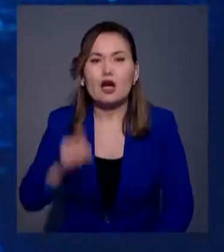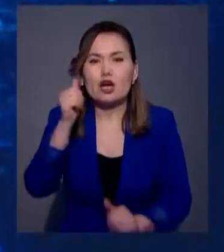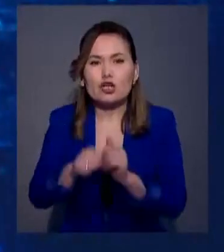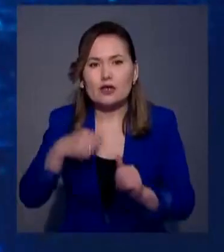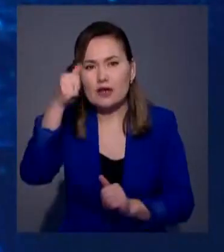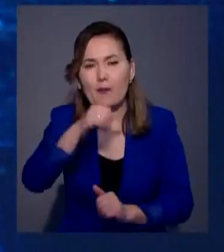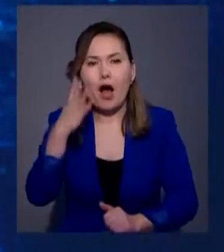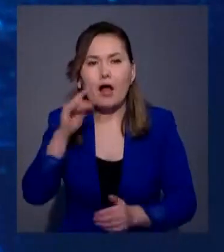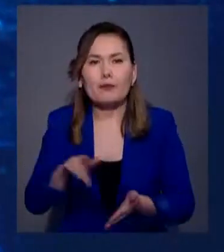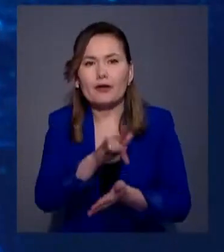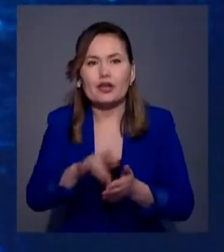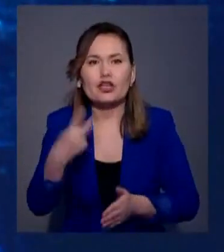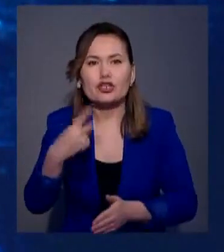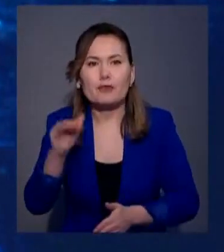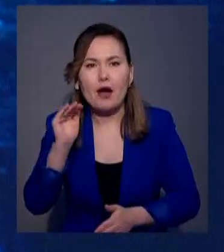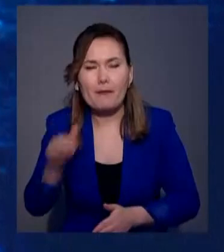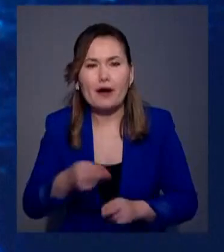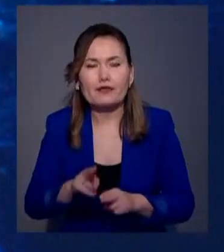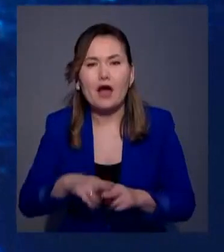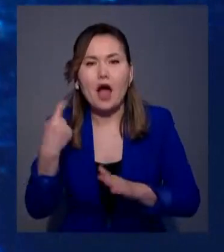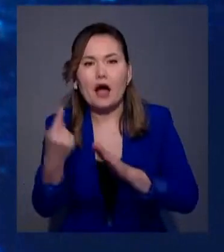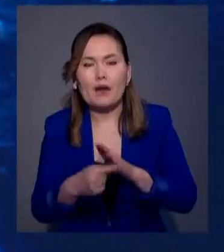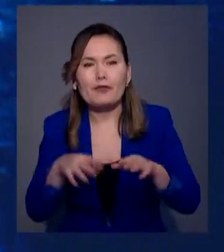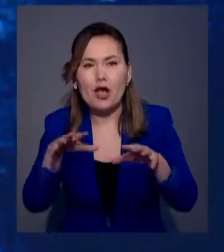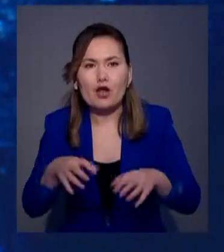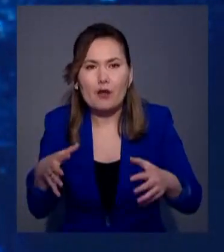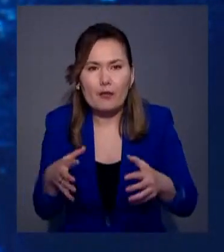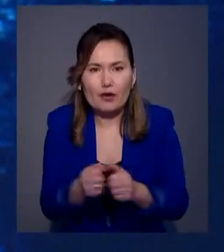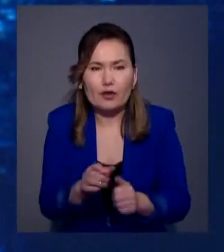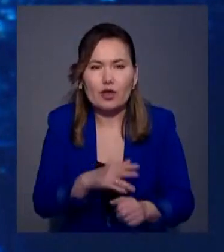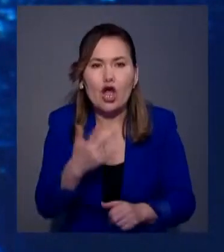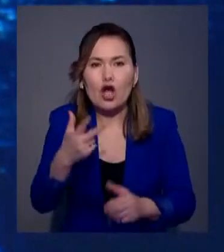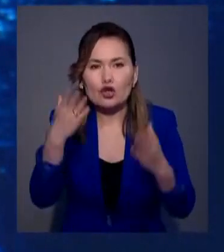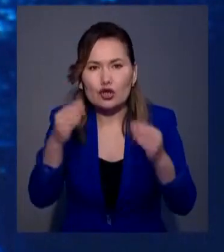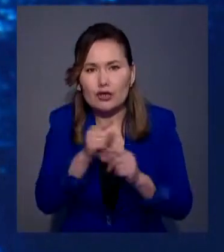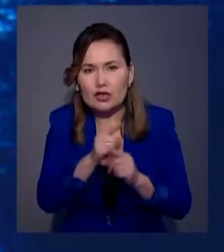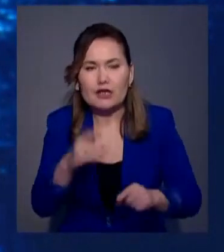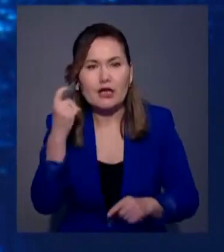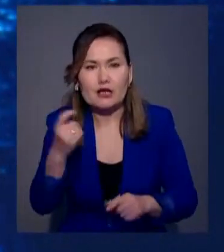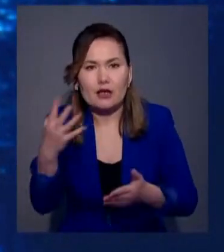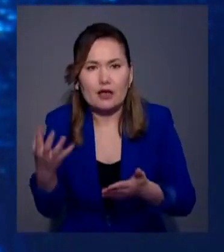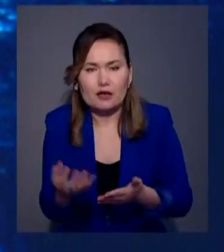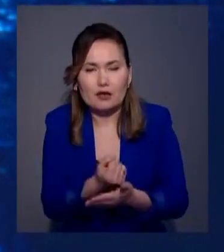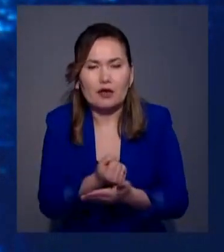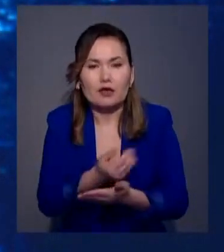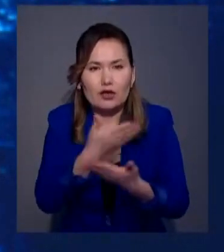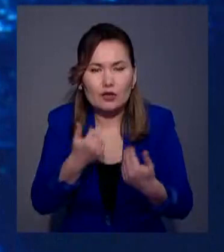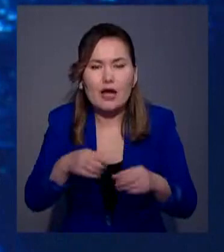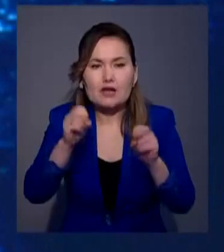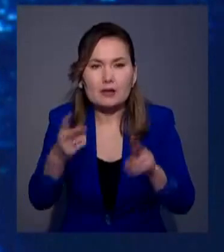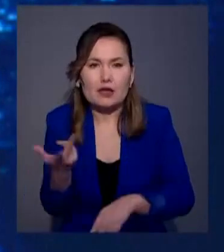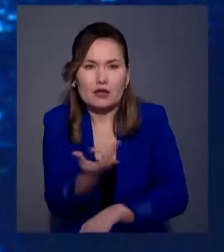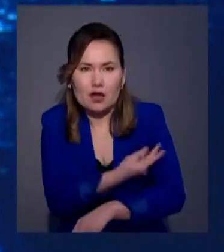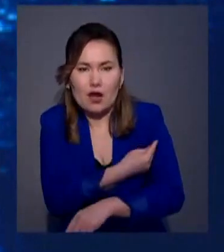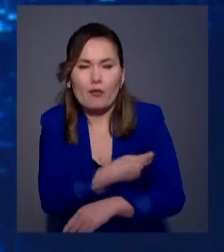Жыл сайын Алматыда 20 мыңға жуық қаңғыбас ит ауланады екен. Егер 3 күн ішінде иесі табылмаса, оларға арнайы екпе